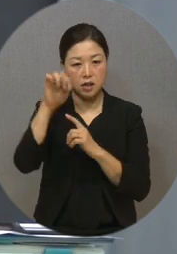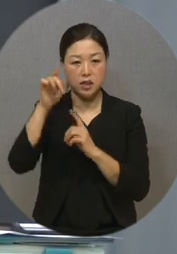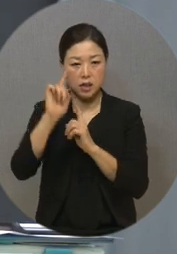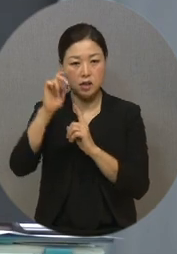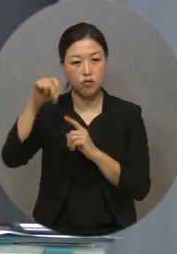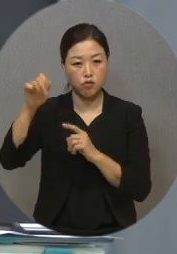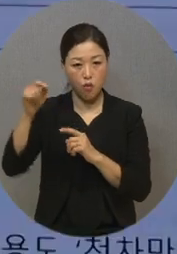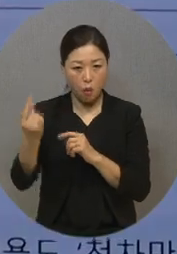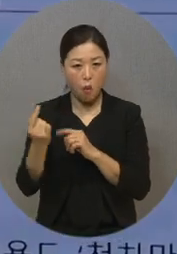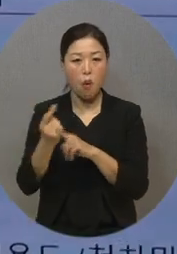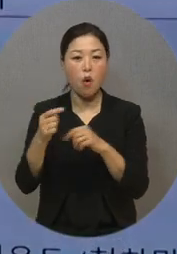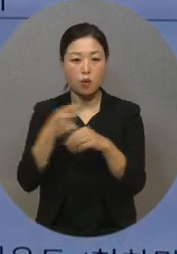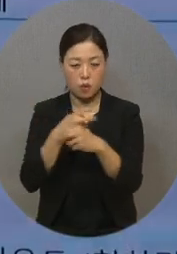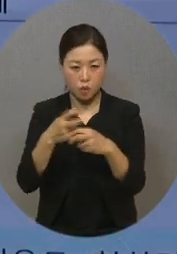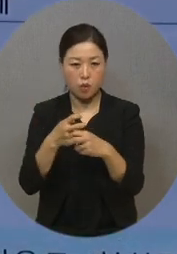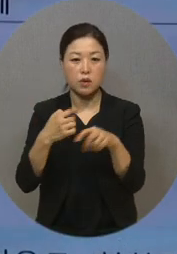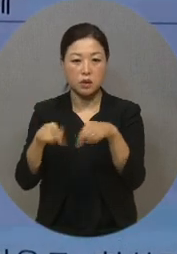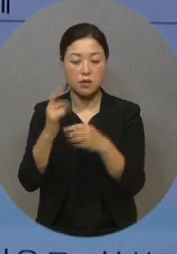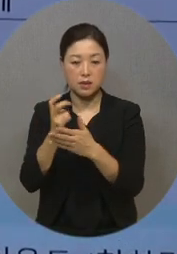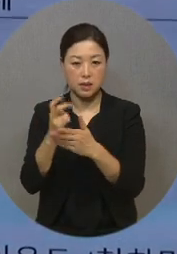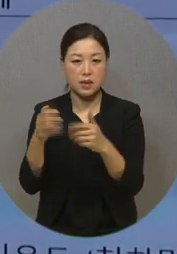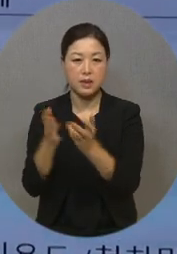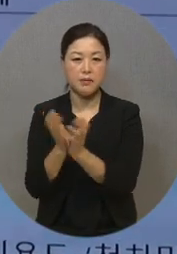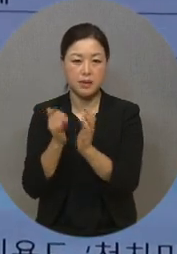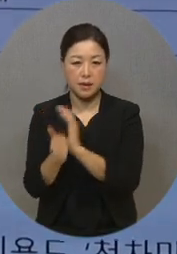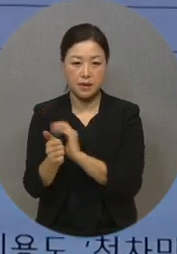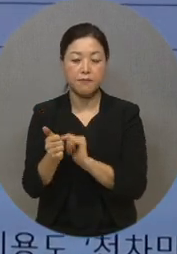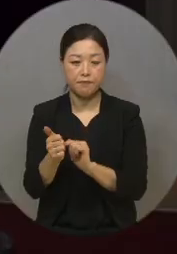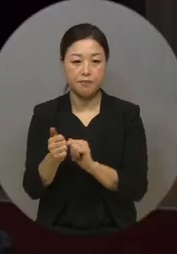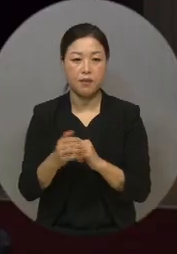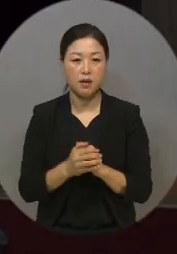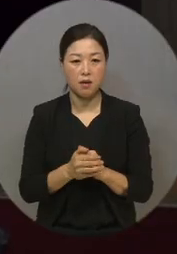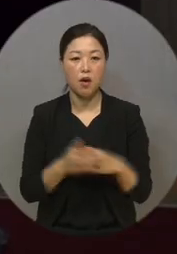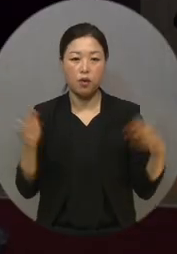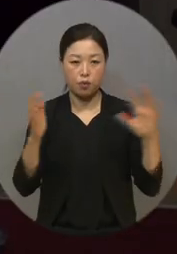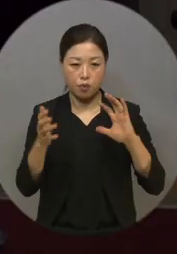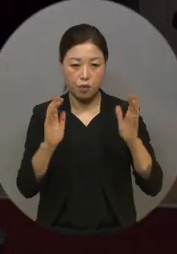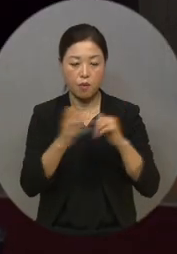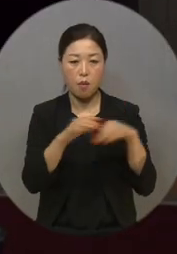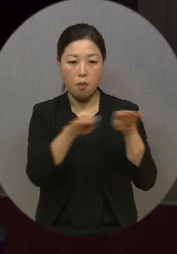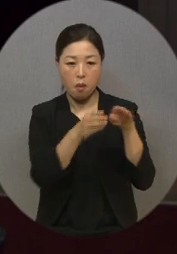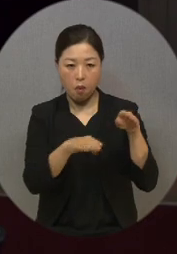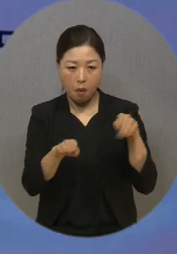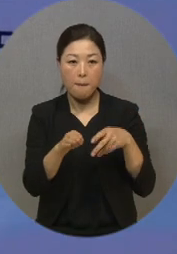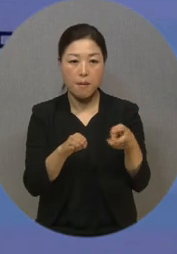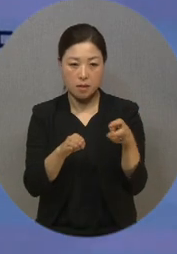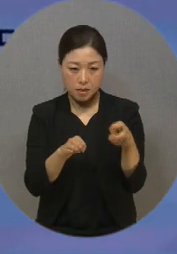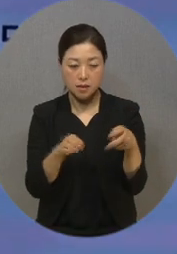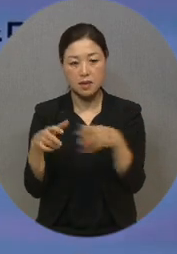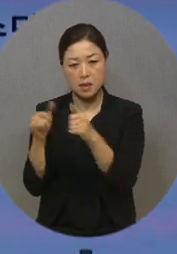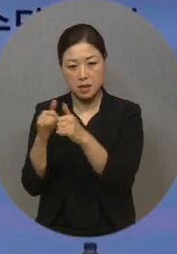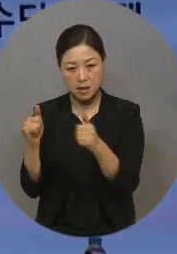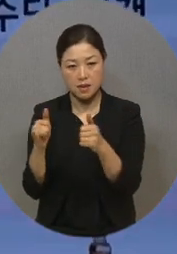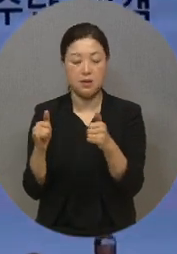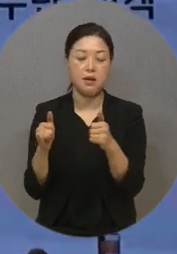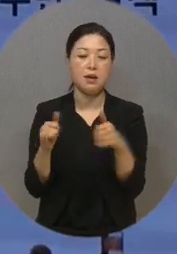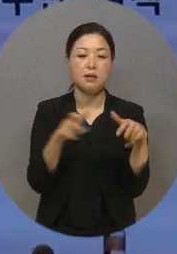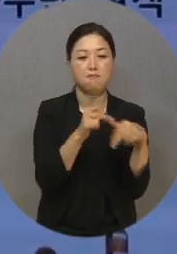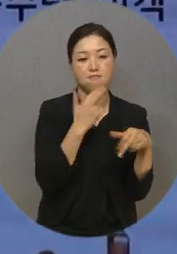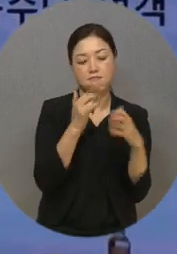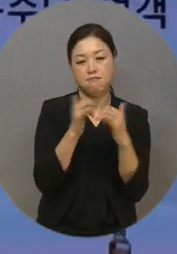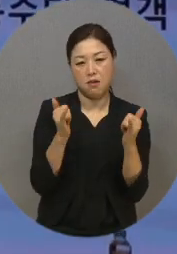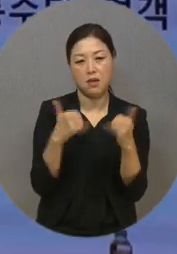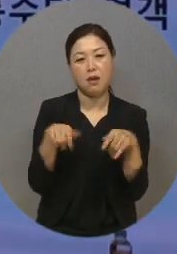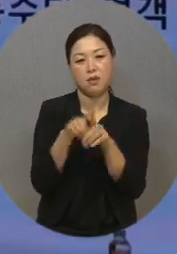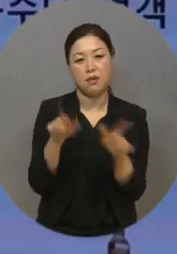광역교통정책팀장이 토론에 참여했습니다. 토론을 통해 저상버스 이용의 현실, 장애인이 비장애인과 다름없이 살수 있는 환경의